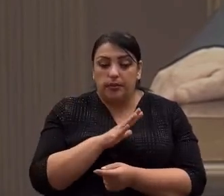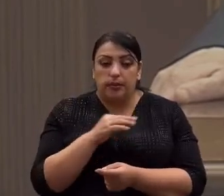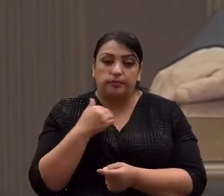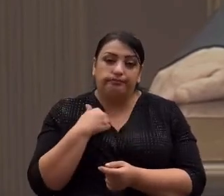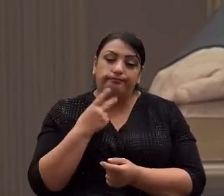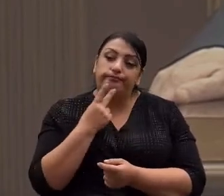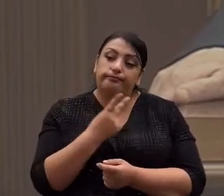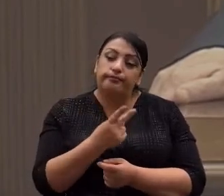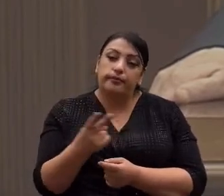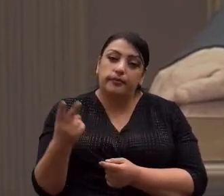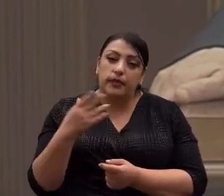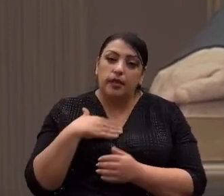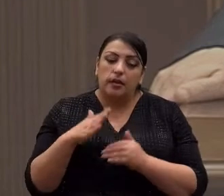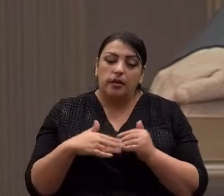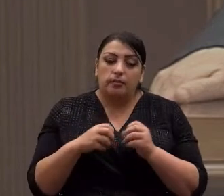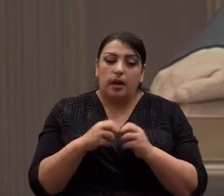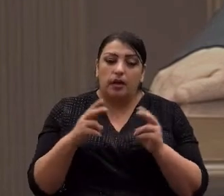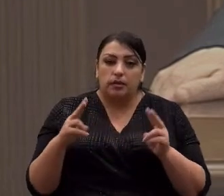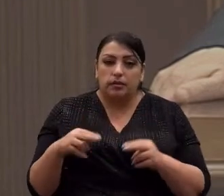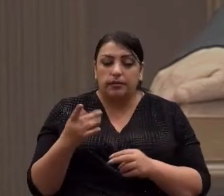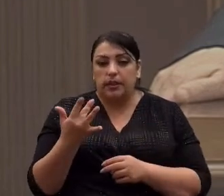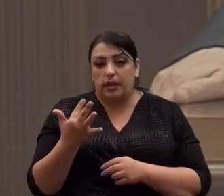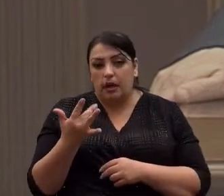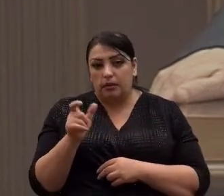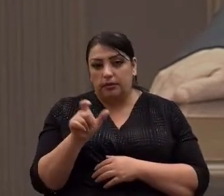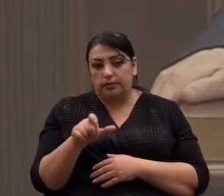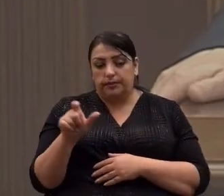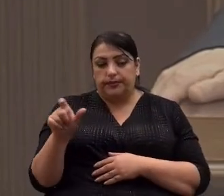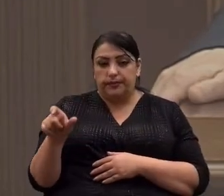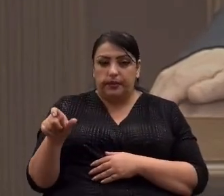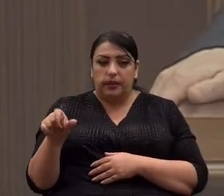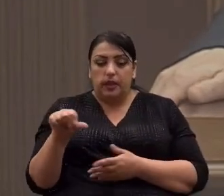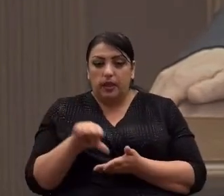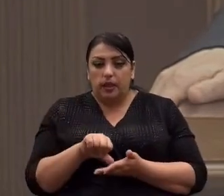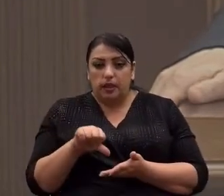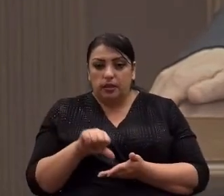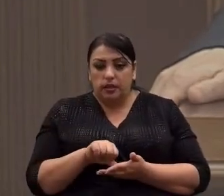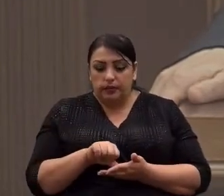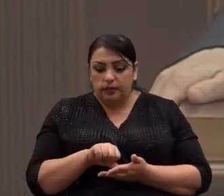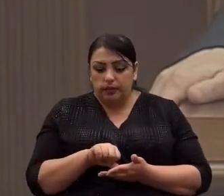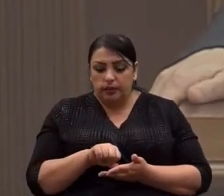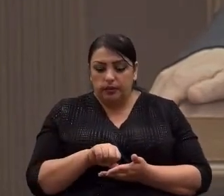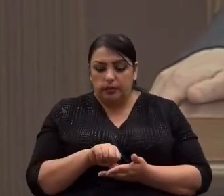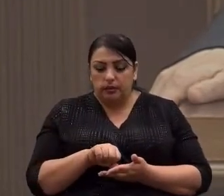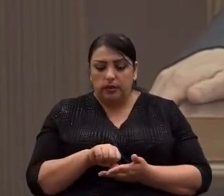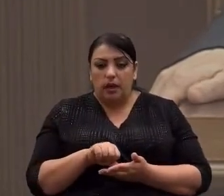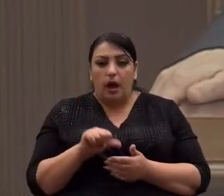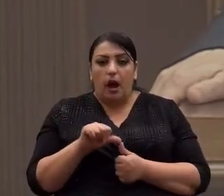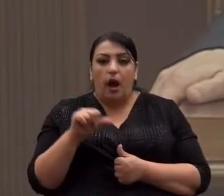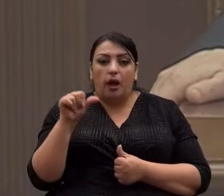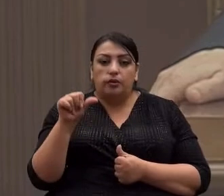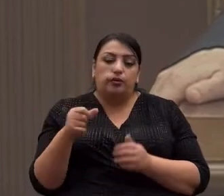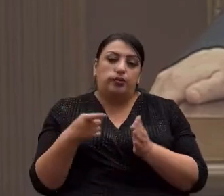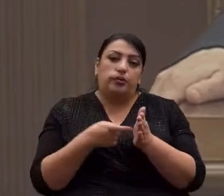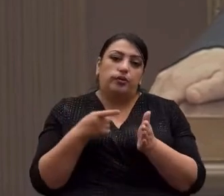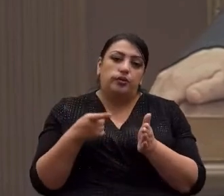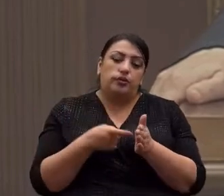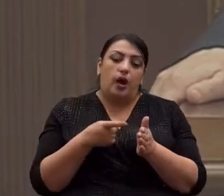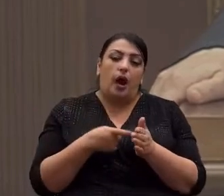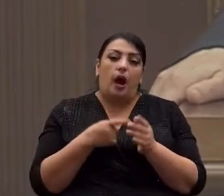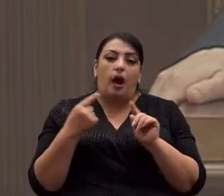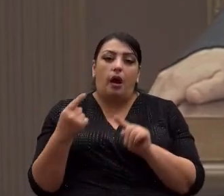պատկերացրած մասնագետներից մի քանիսը գտնվում են հատուկ քնչական կոմիտեում կամ